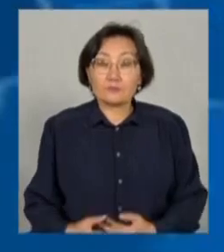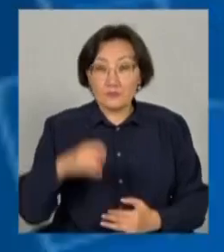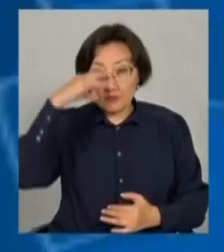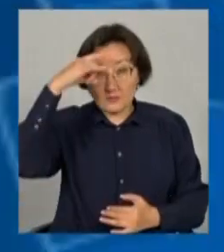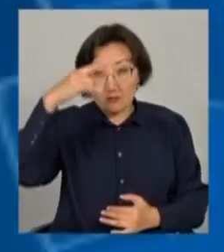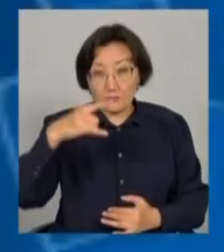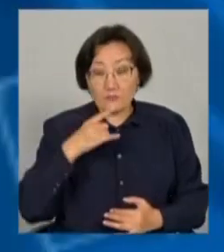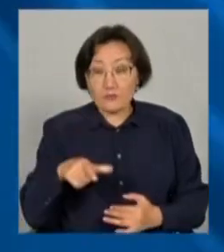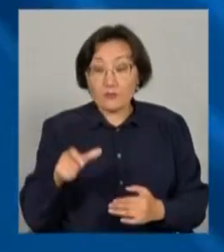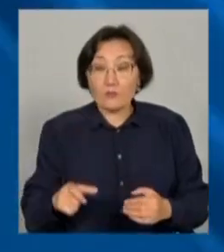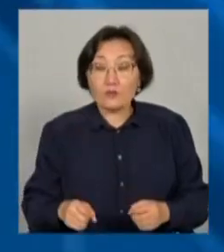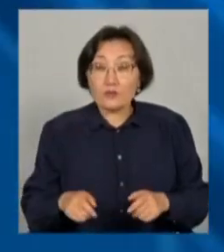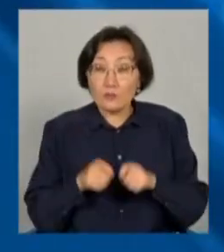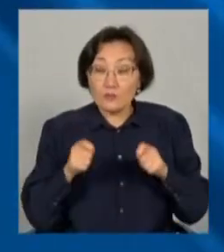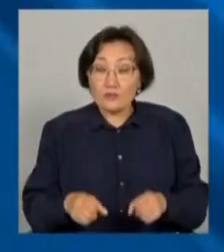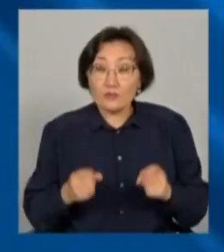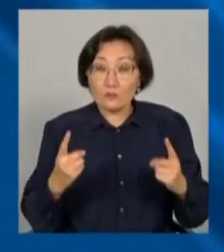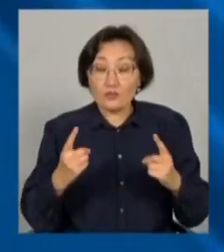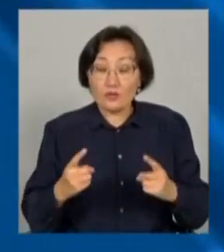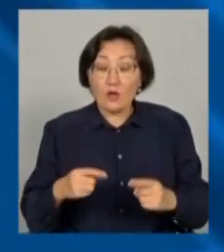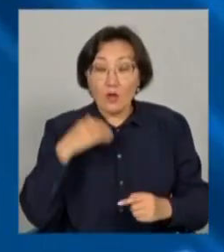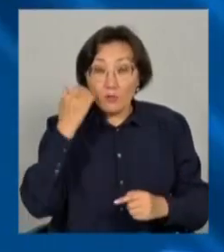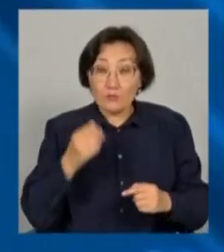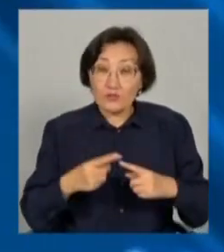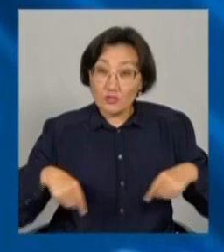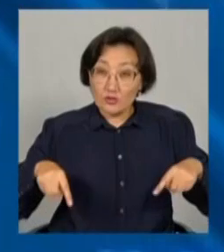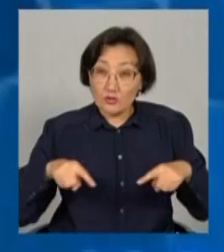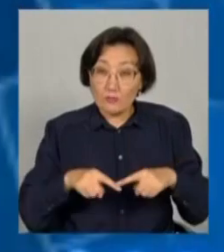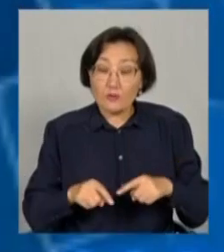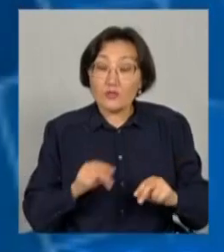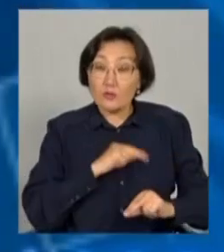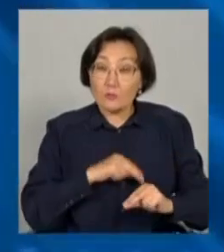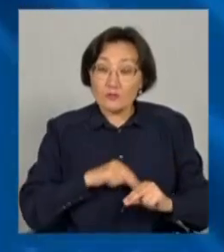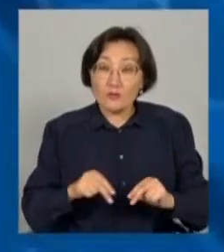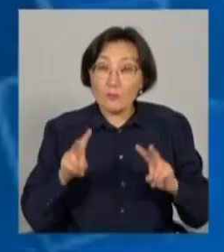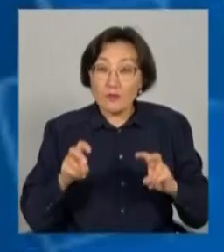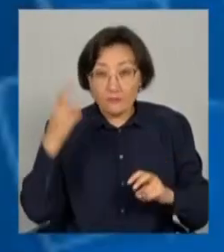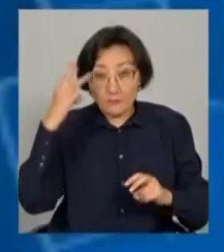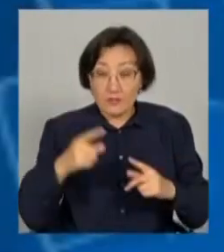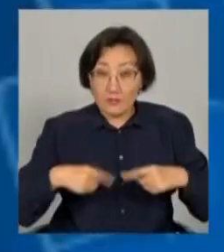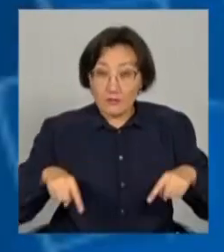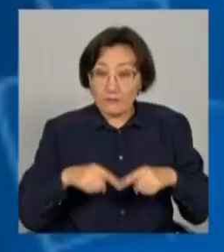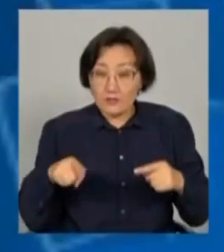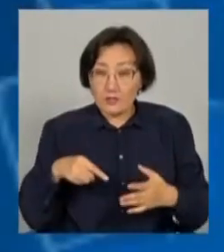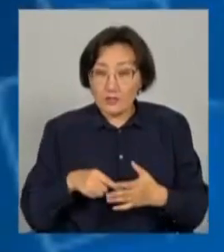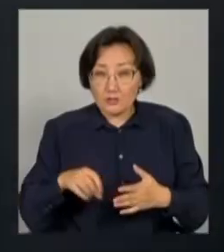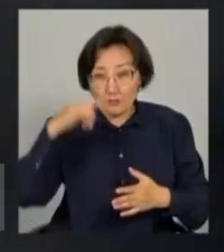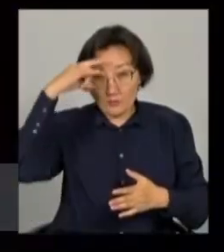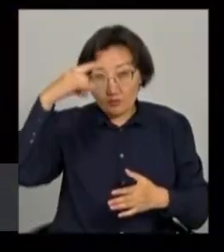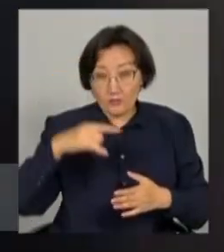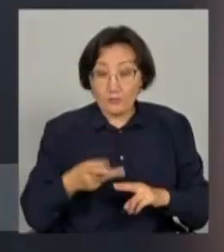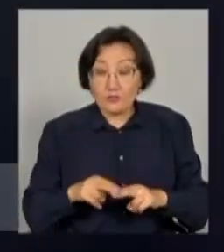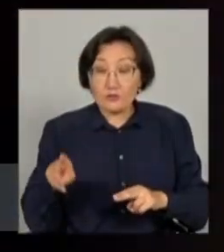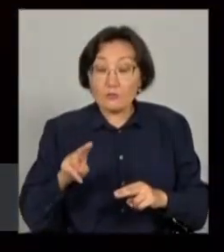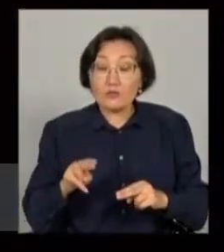В Казахстане задержали организаторов крупной порно-студии, действовавшей под видом модельного агентства в разных городах страны. По данным